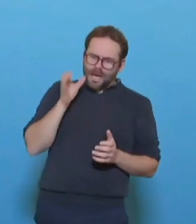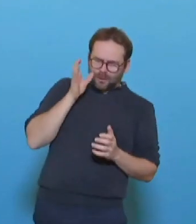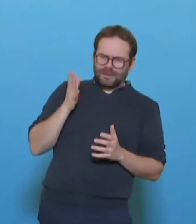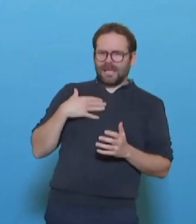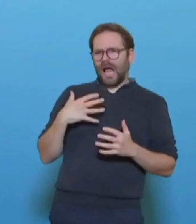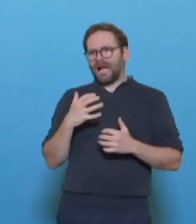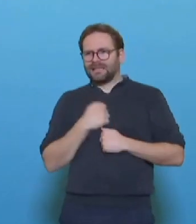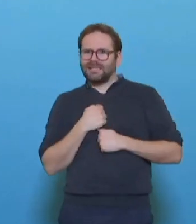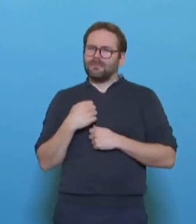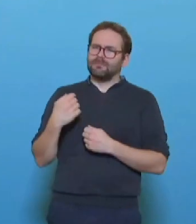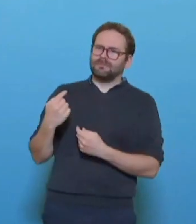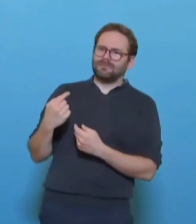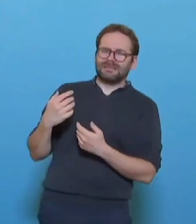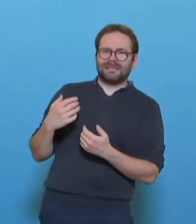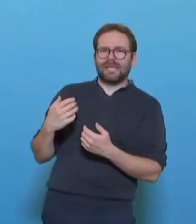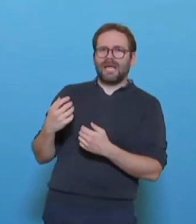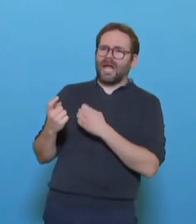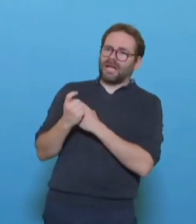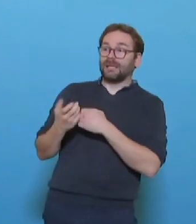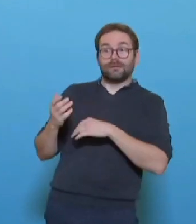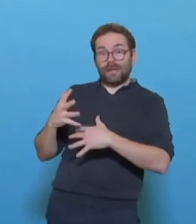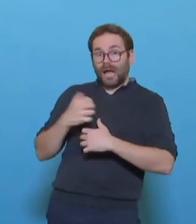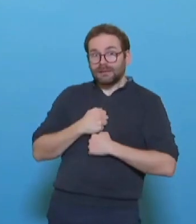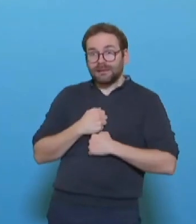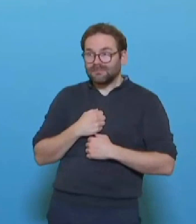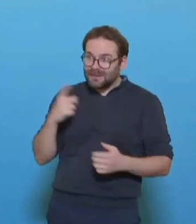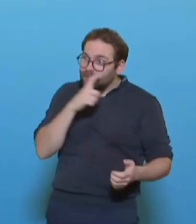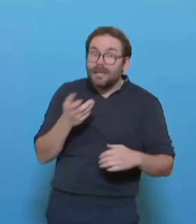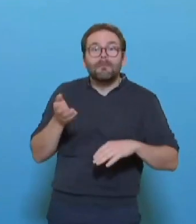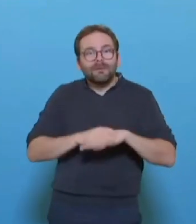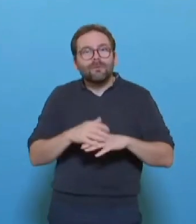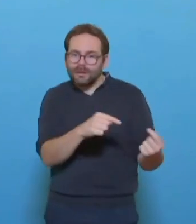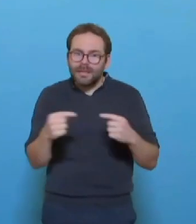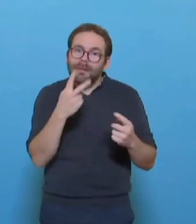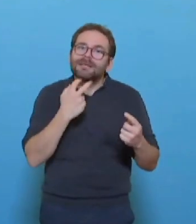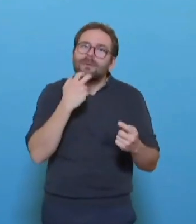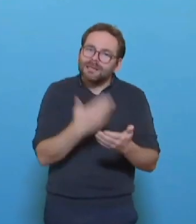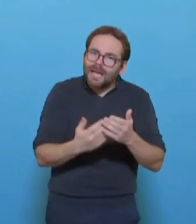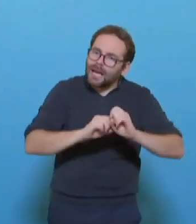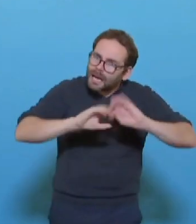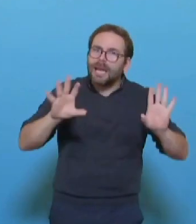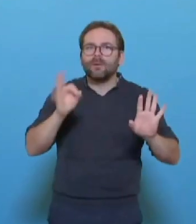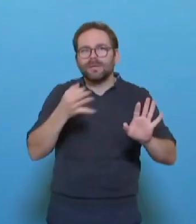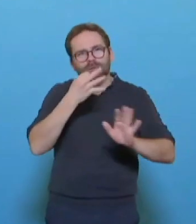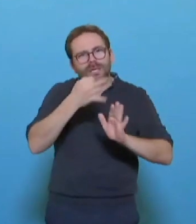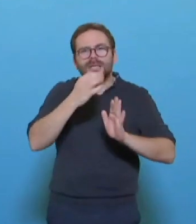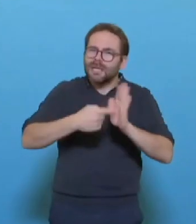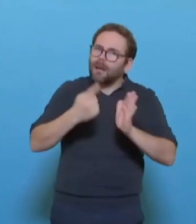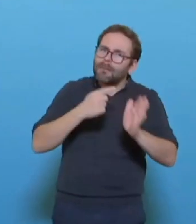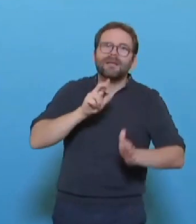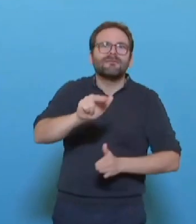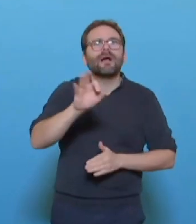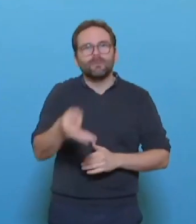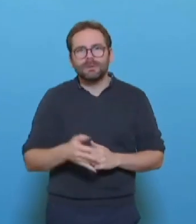de supporter la contradiction, mais en République, c'est ce qui éclaire le débat citoyen et nous continuerons de vous le rappeler. En tout